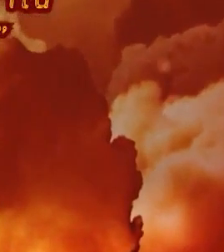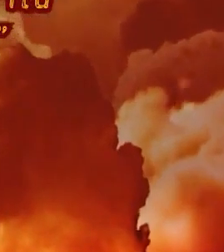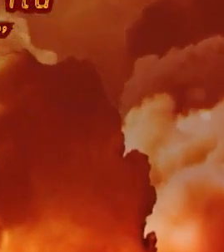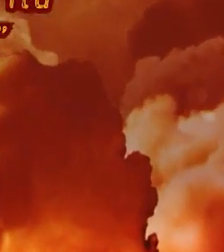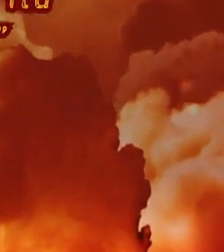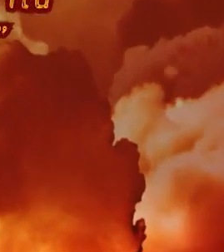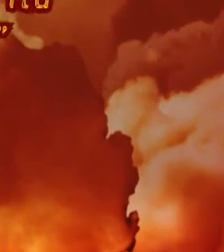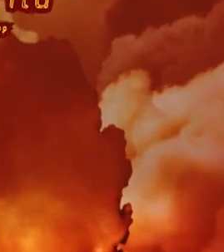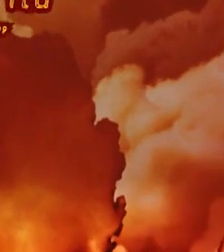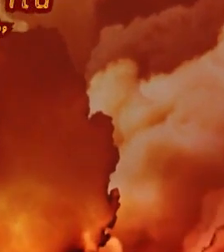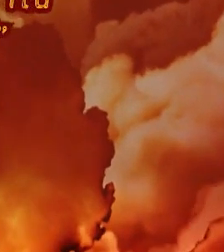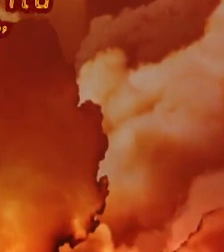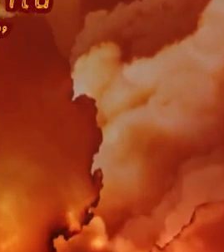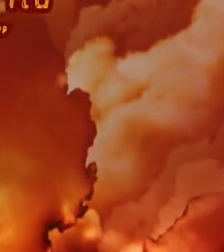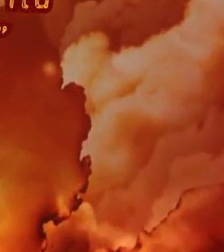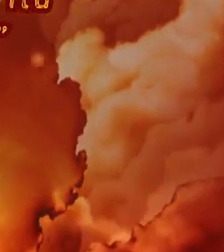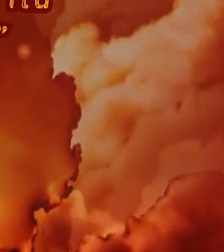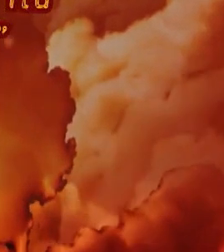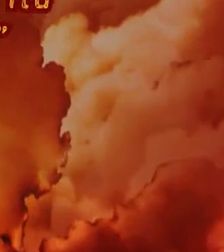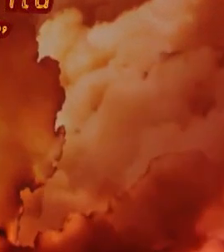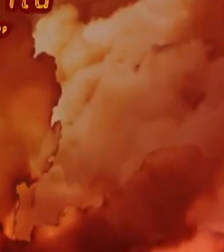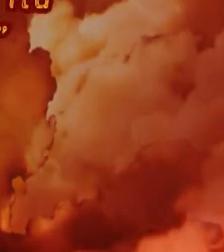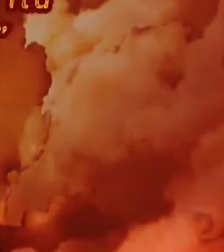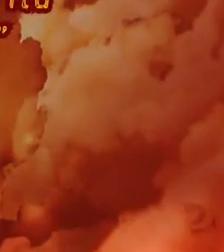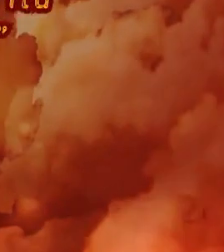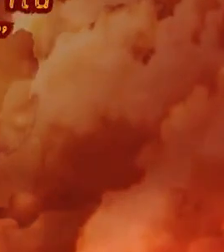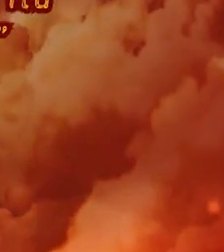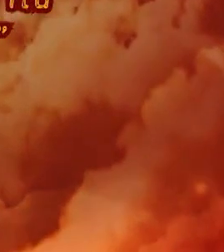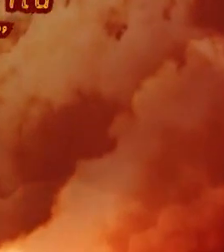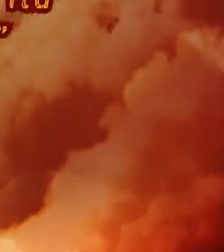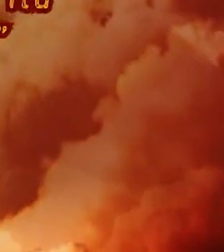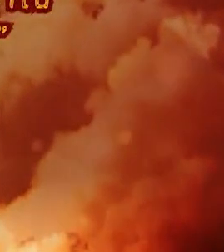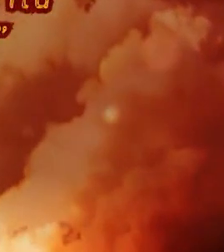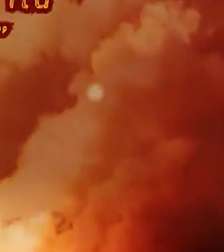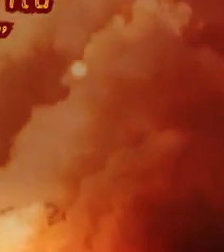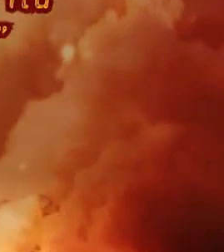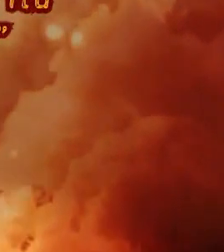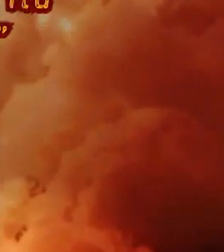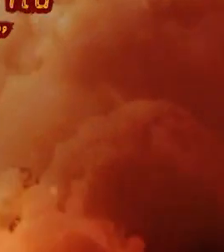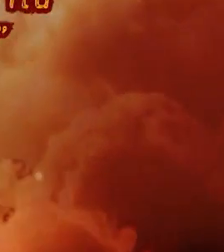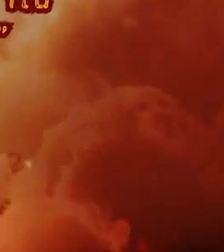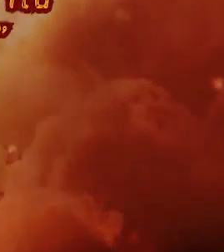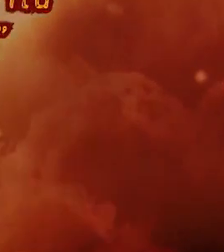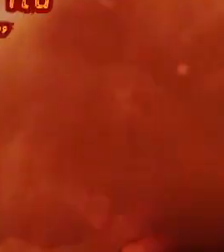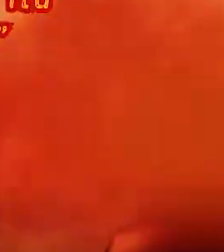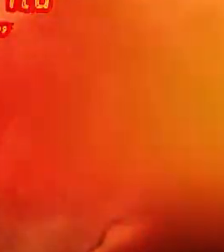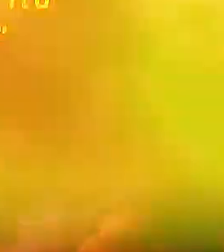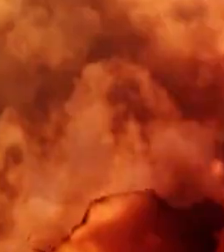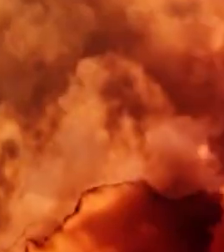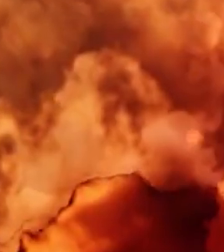yang sengit. Mereka tidak akan masuk syurga serta tidak dapat mencium baunya. Hadis riwayat